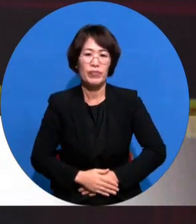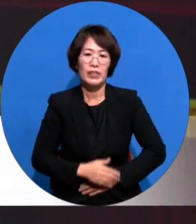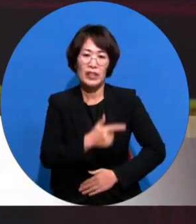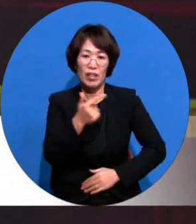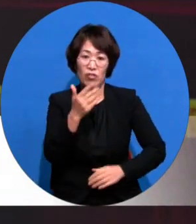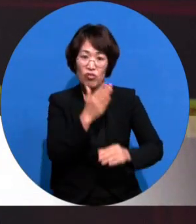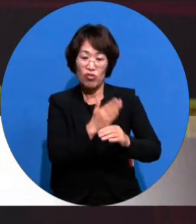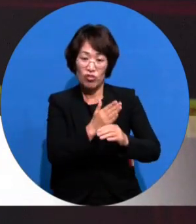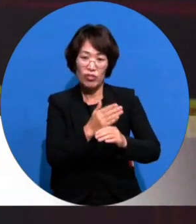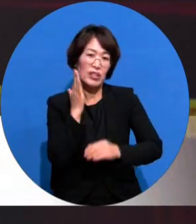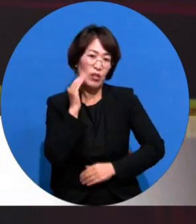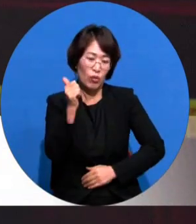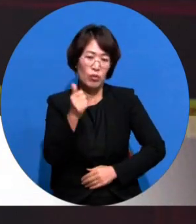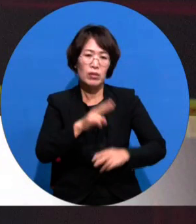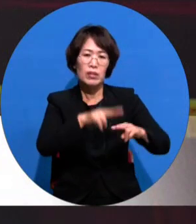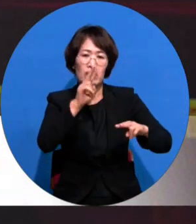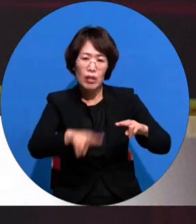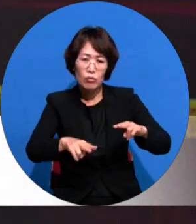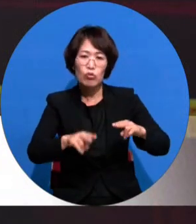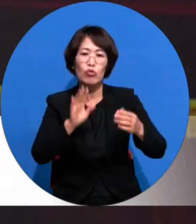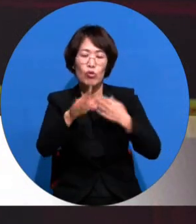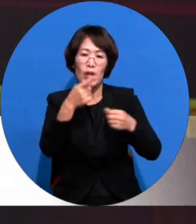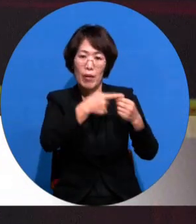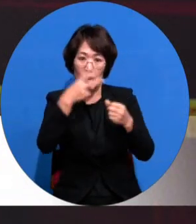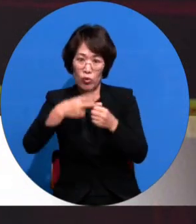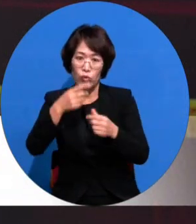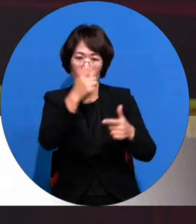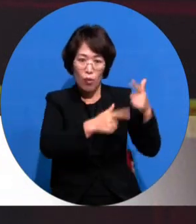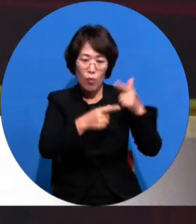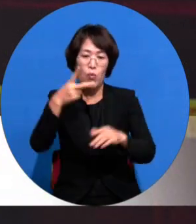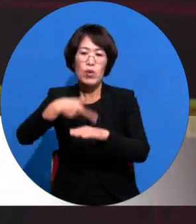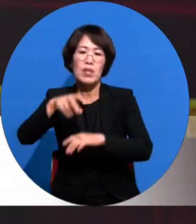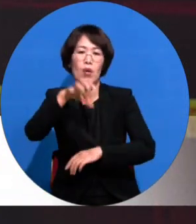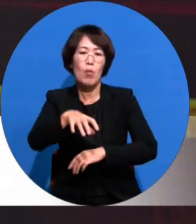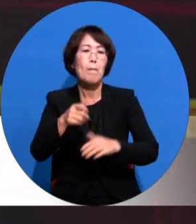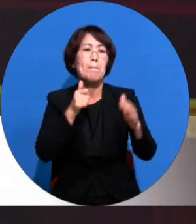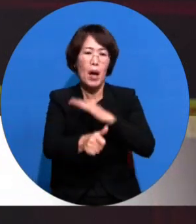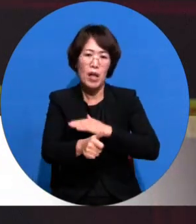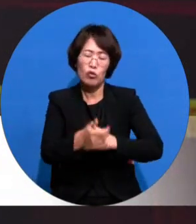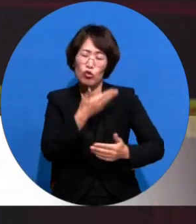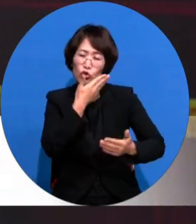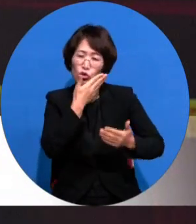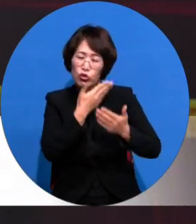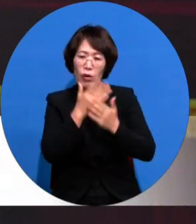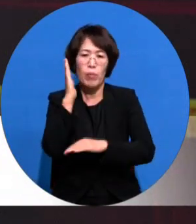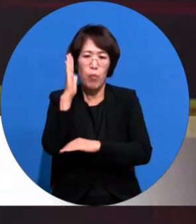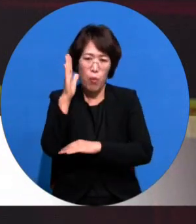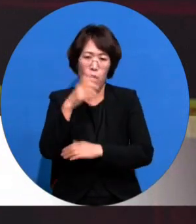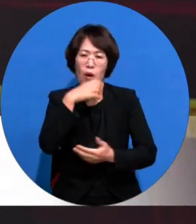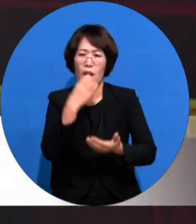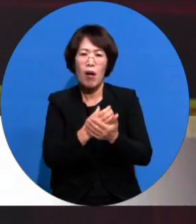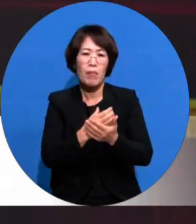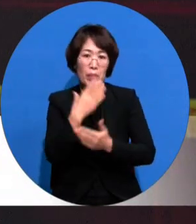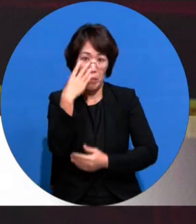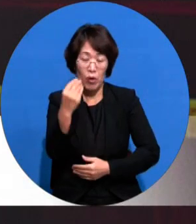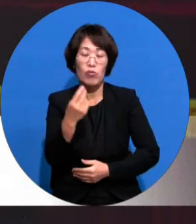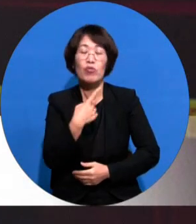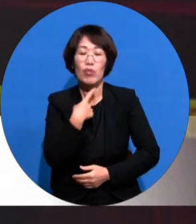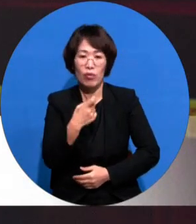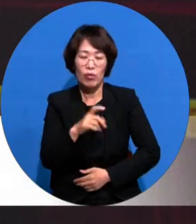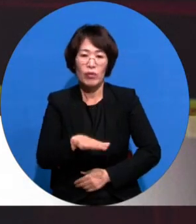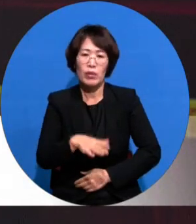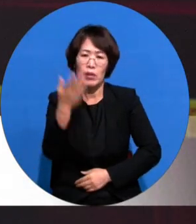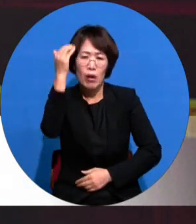김 전 대통령은 퇴임 이후 두 차례 목포와 신안을 방문해 의미심장한 연설로 주목받았는데요. 한반도의